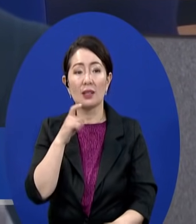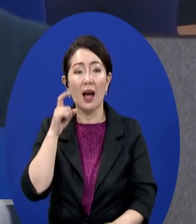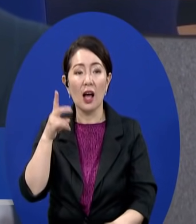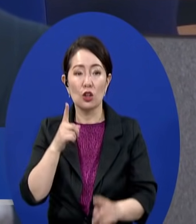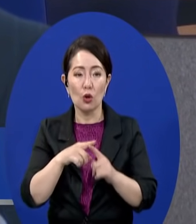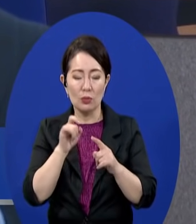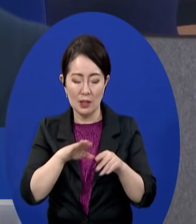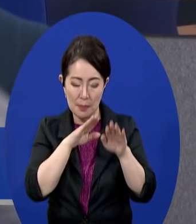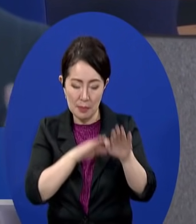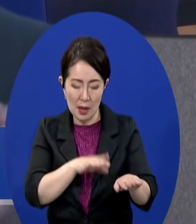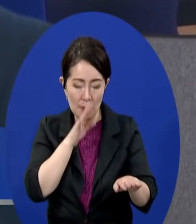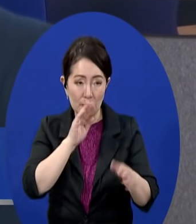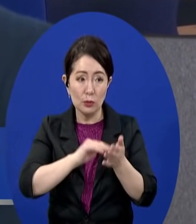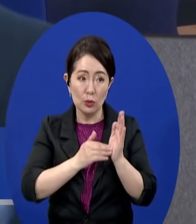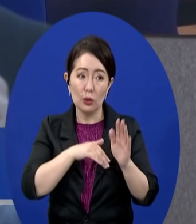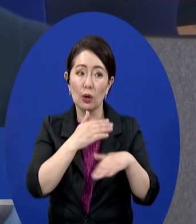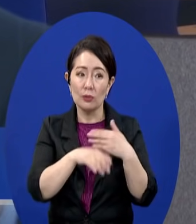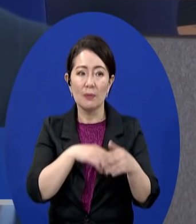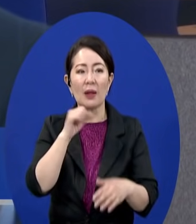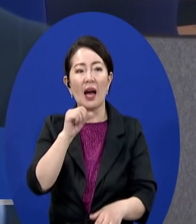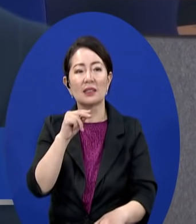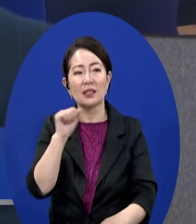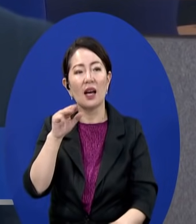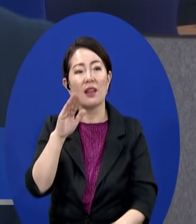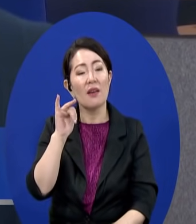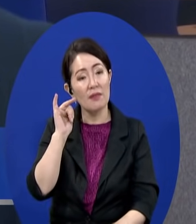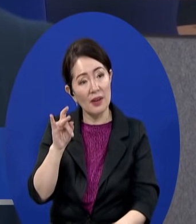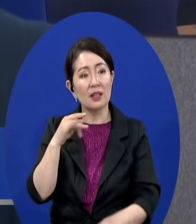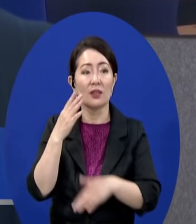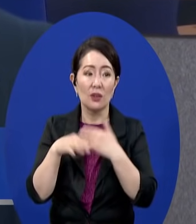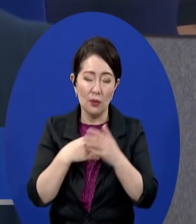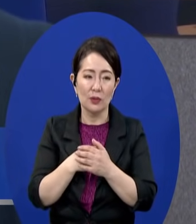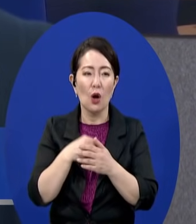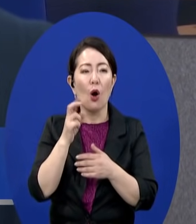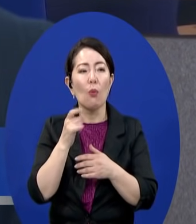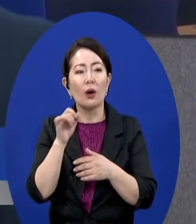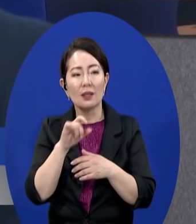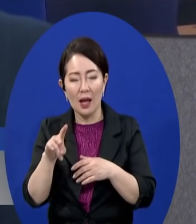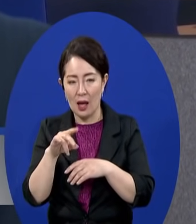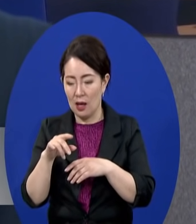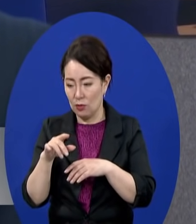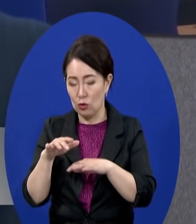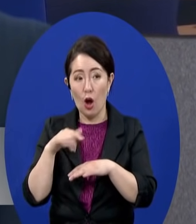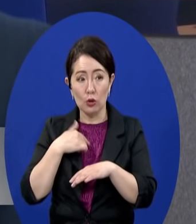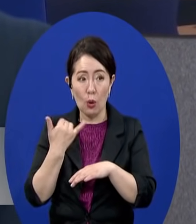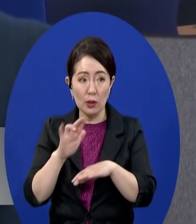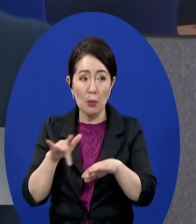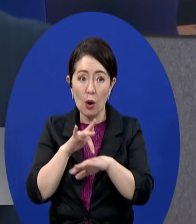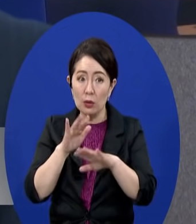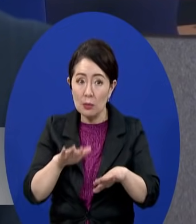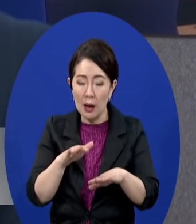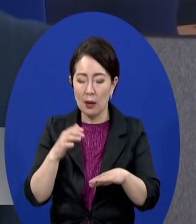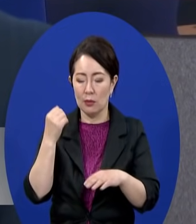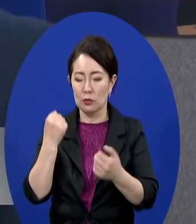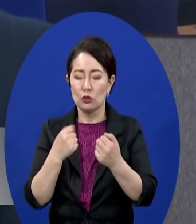хийхээр төлөвлөж байгаа. А тэрүүгээр ачаа тээвэр нь явчих юм. Одоо Богдхан уулын урд дур явах төмөр замаар. Одоо хотод байгаа нь болохоор зөвхөн зорчигч